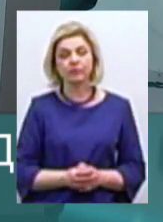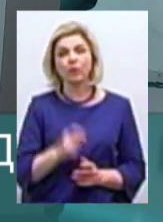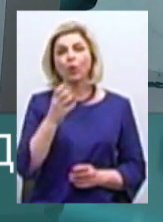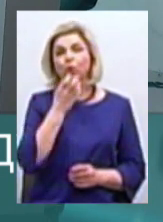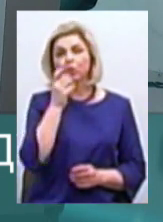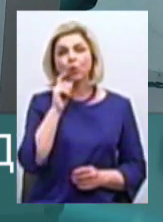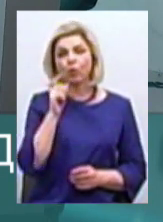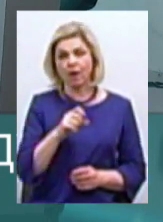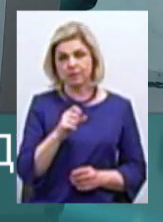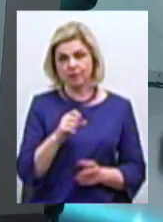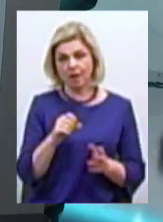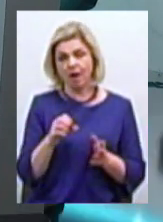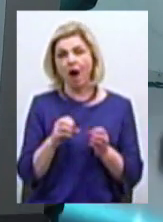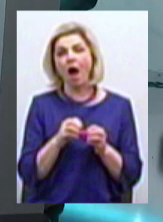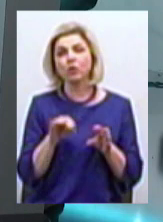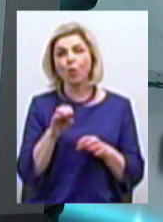Южноукраїнська атомна станція.